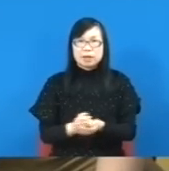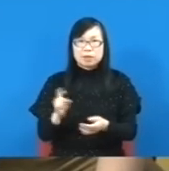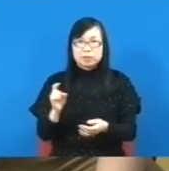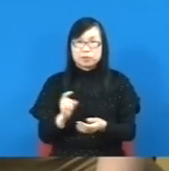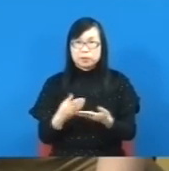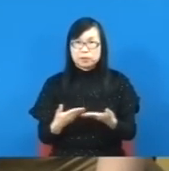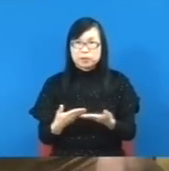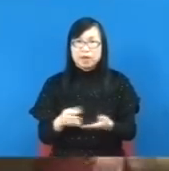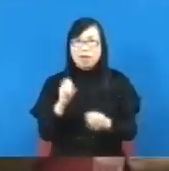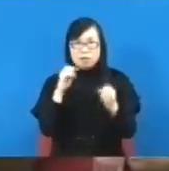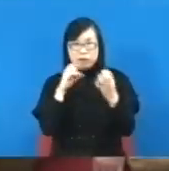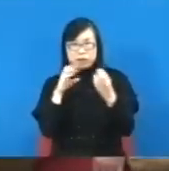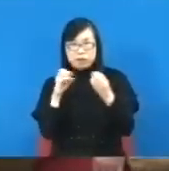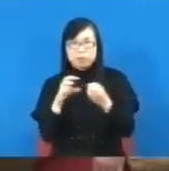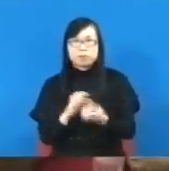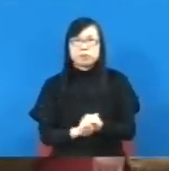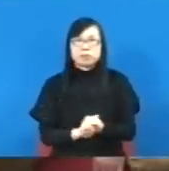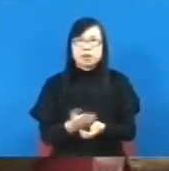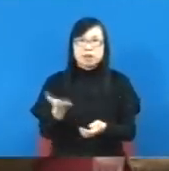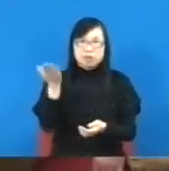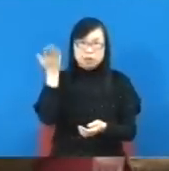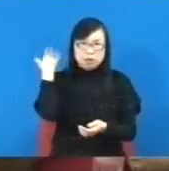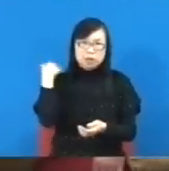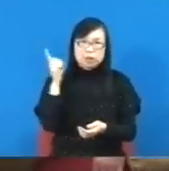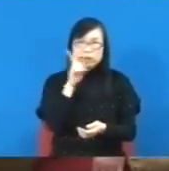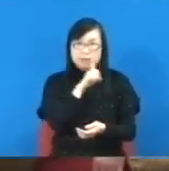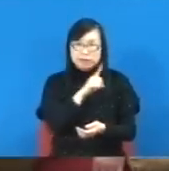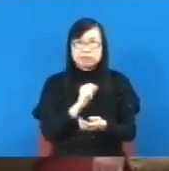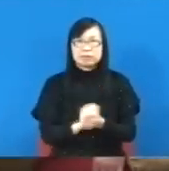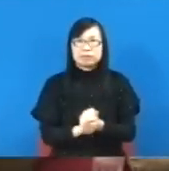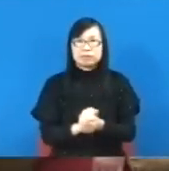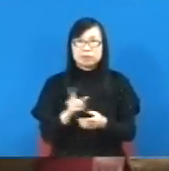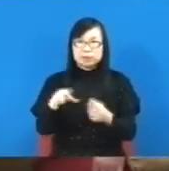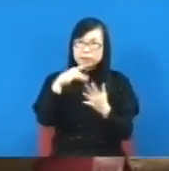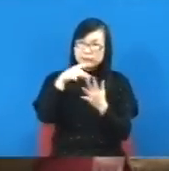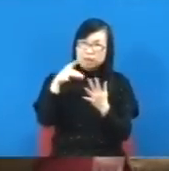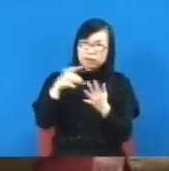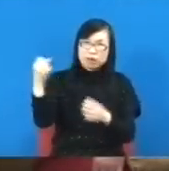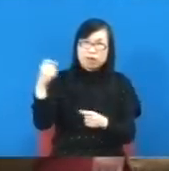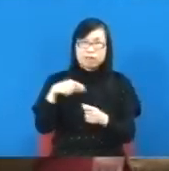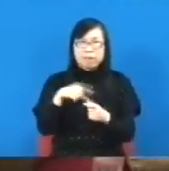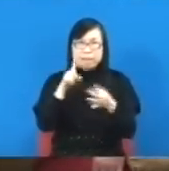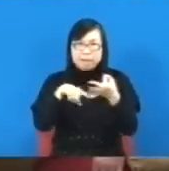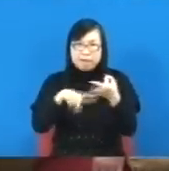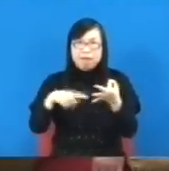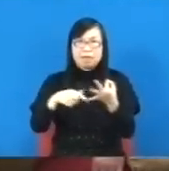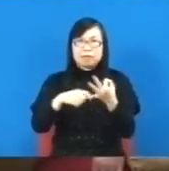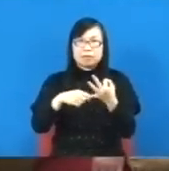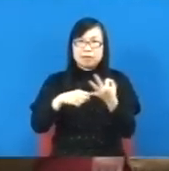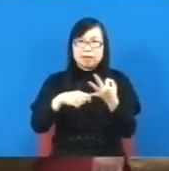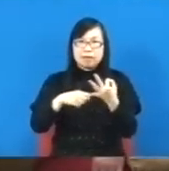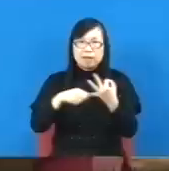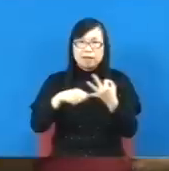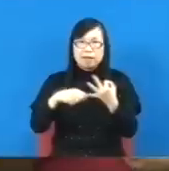係要傾下過一個禮拜發生嘅嘢啦。咁佢話佢揀咗阿強哥、阿小強、李克